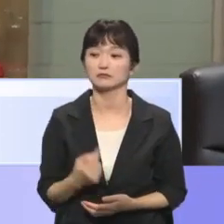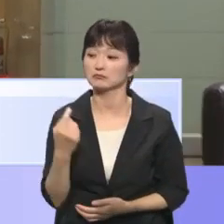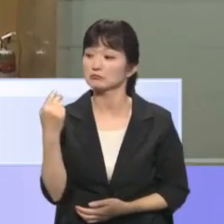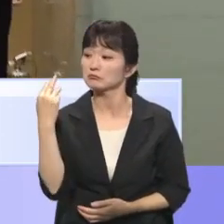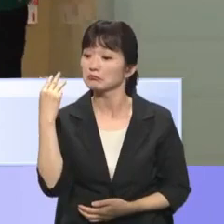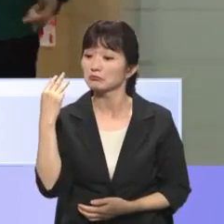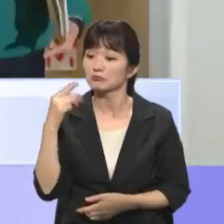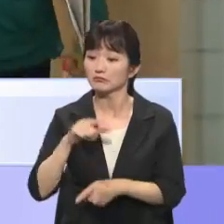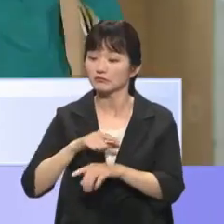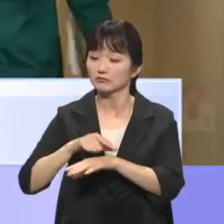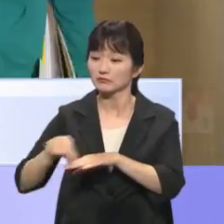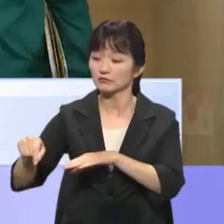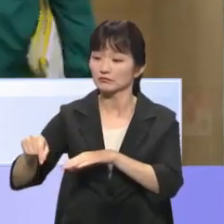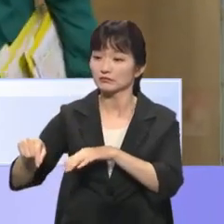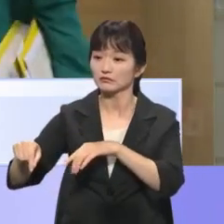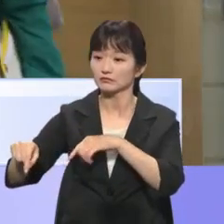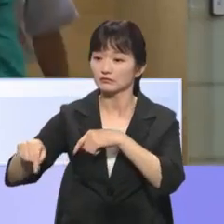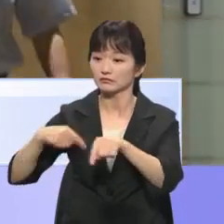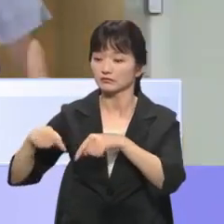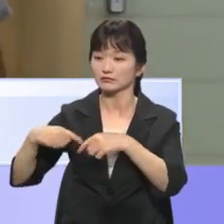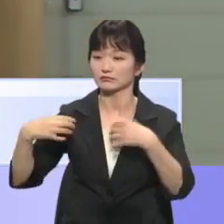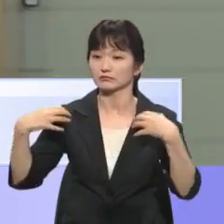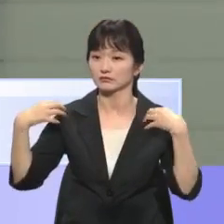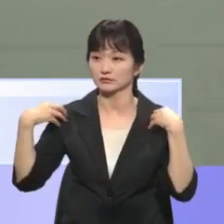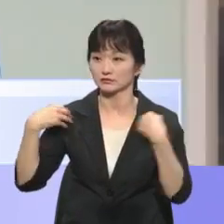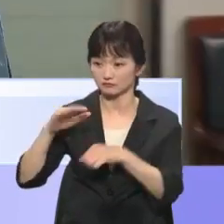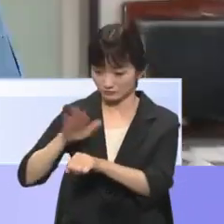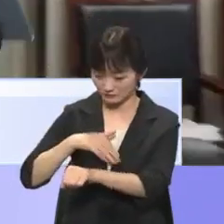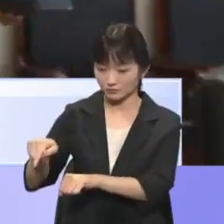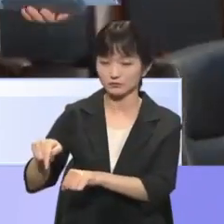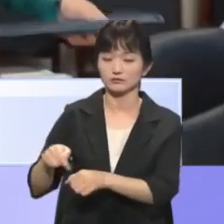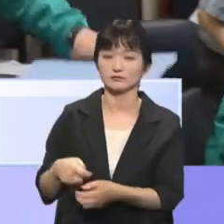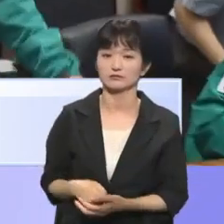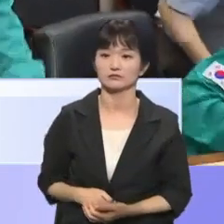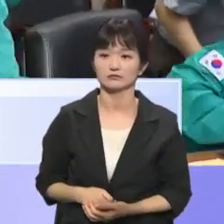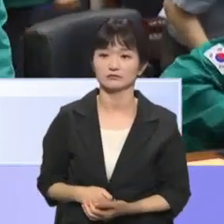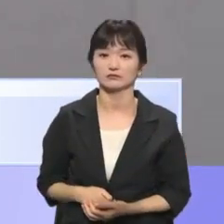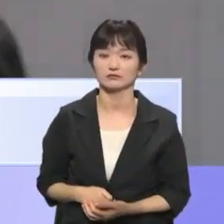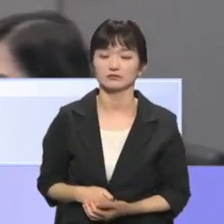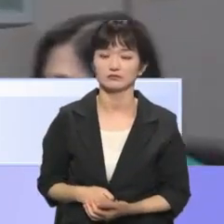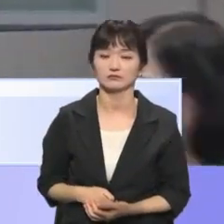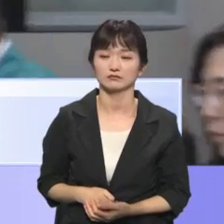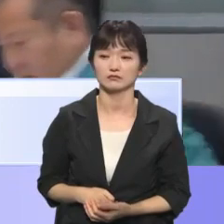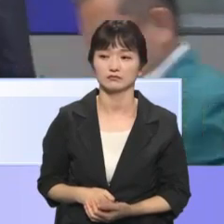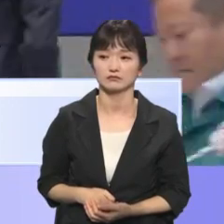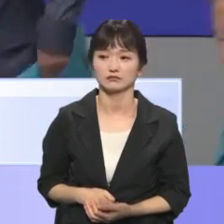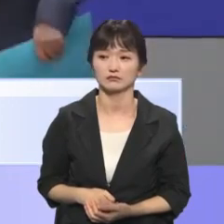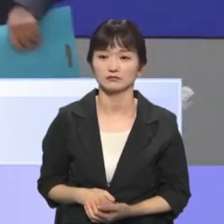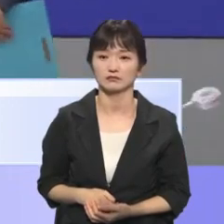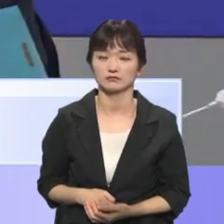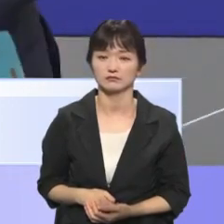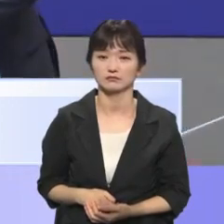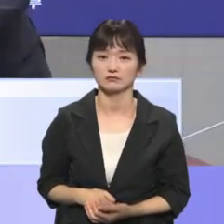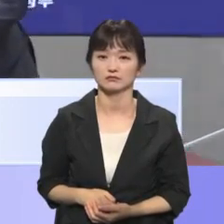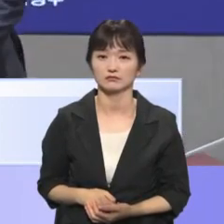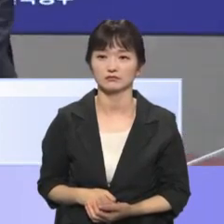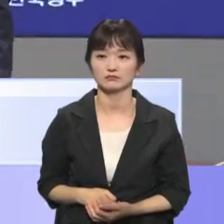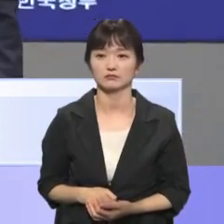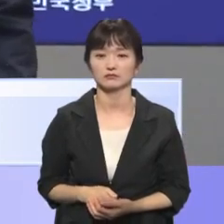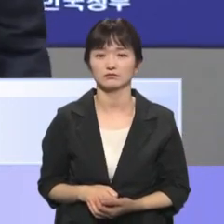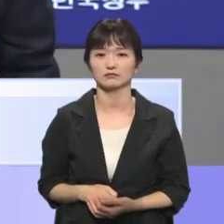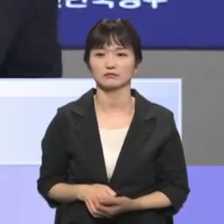전북 전라북도 책입니다 이렇게 또 책임을 또 약간 틀어서 방향을 또 바꾸고 있는데